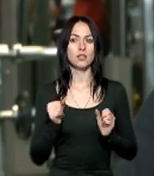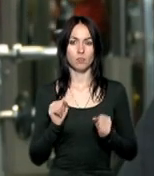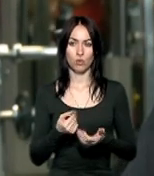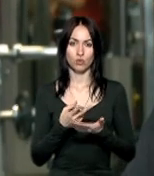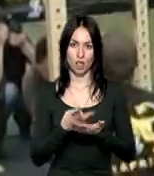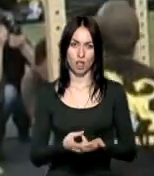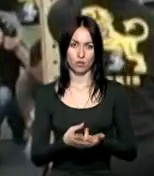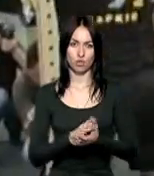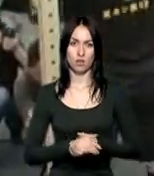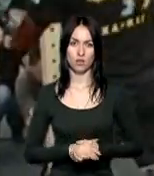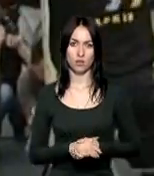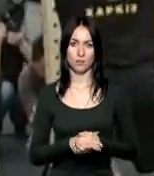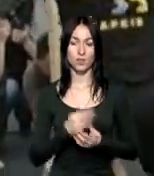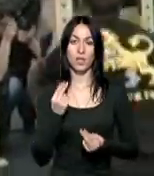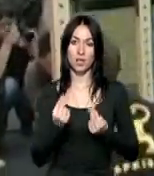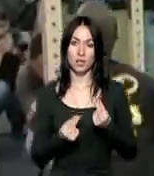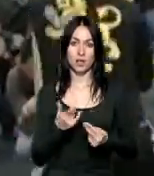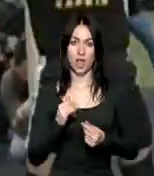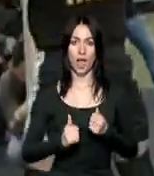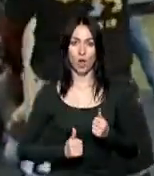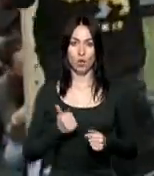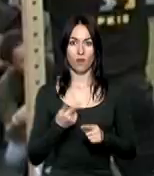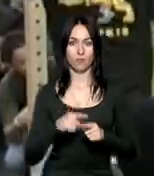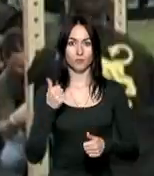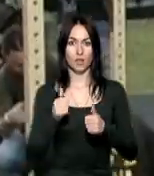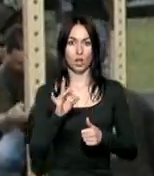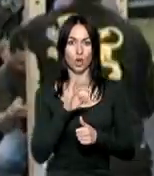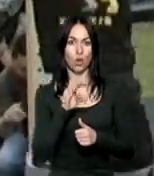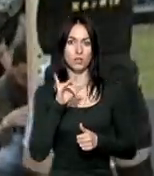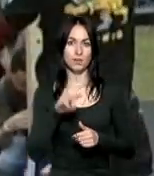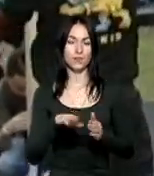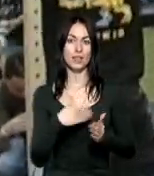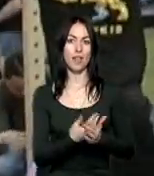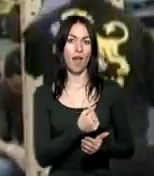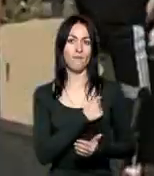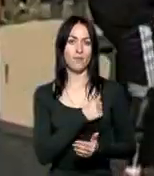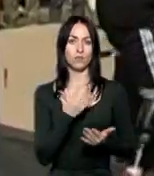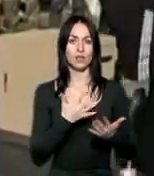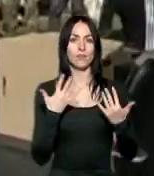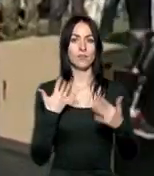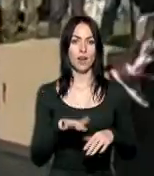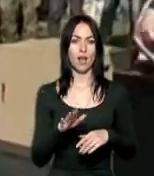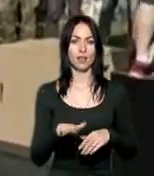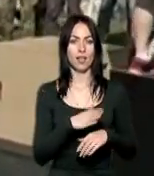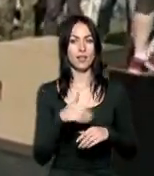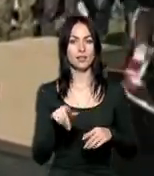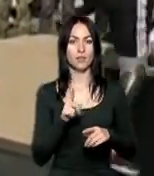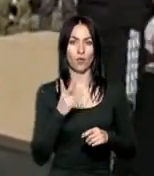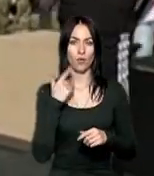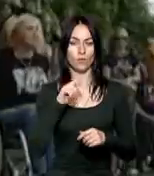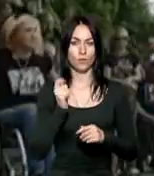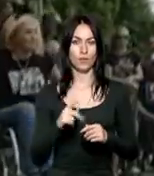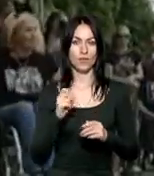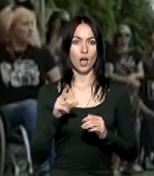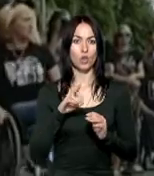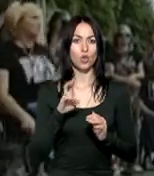лежати? Ігри героїв – це змагання з кросфіту для військових, які втратили кінцівки під час боїв на Донбасі. У Харкові вони